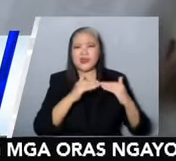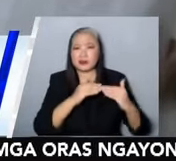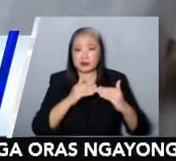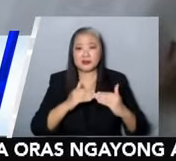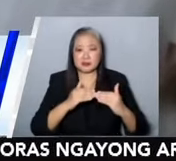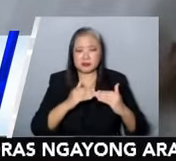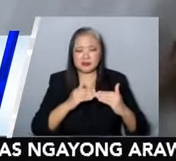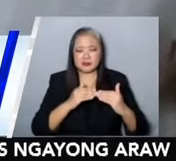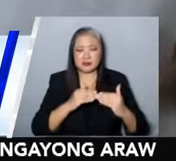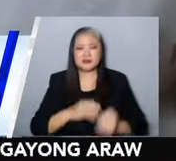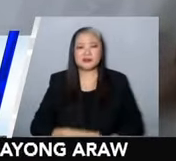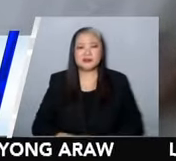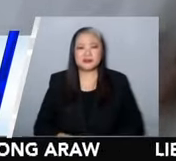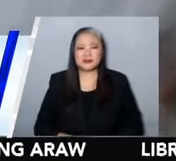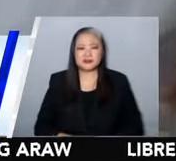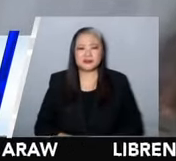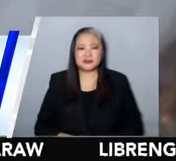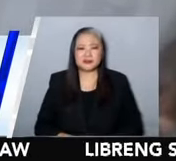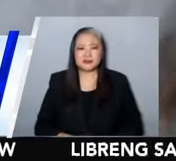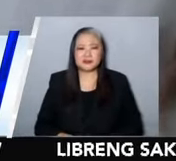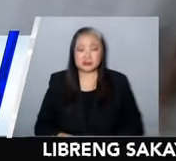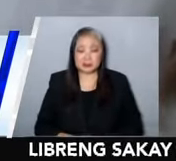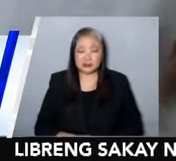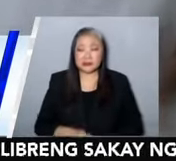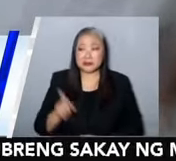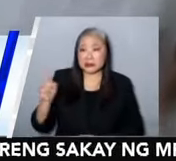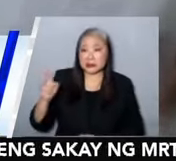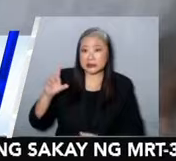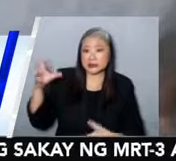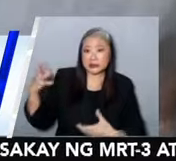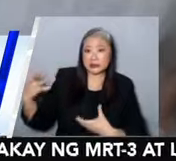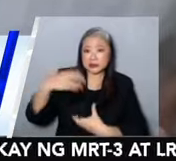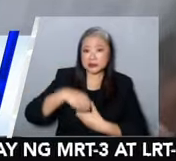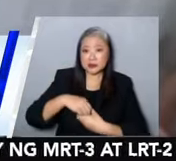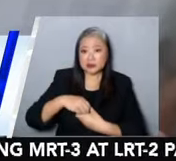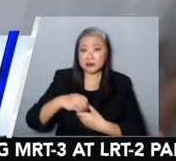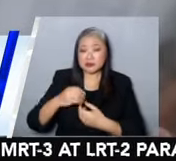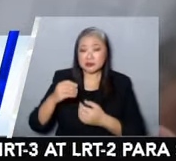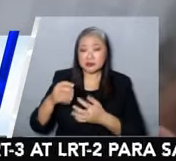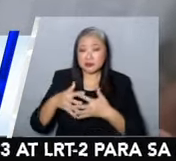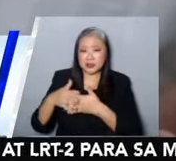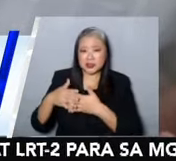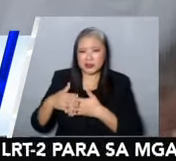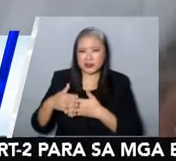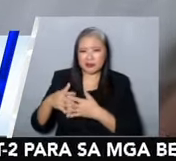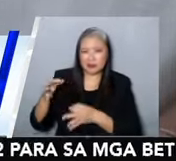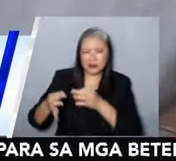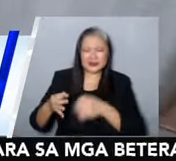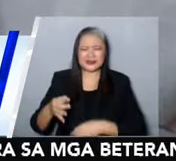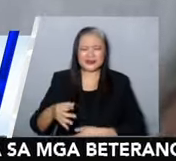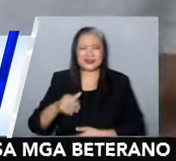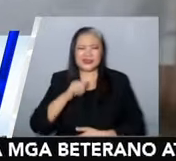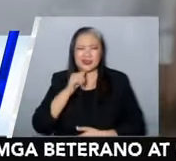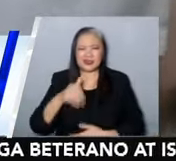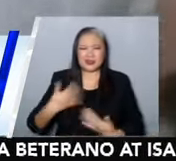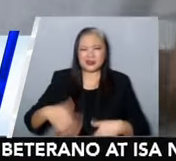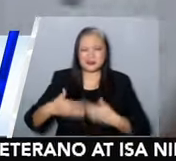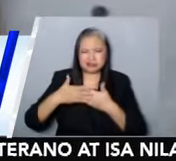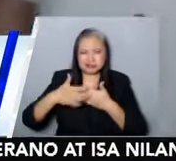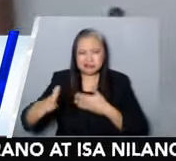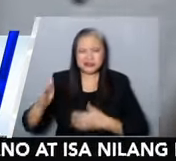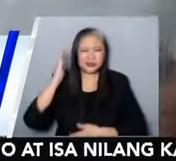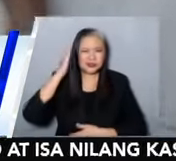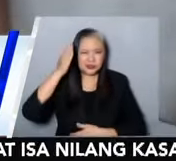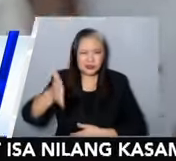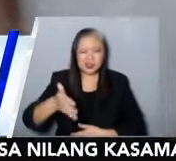as to the involvement of the United States, malayo pa yan eh. That's going to take years, yeah.